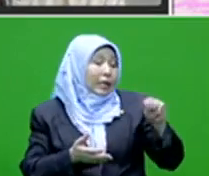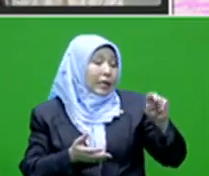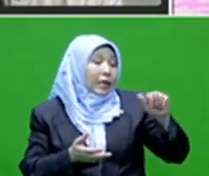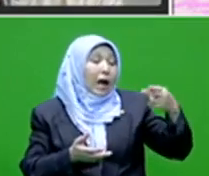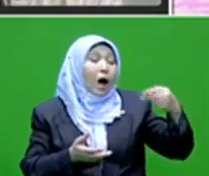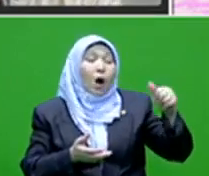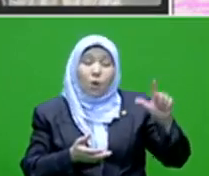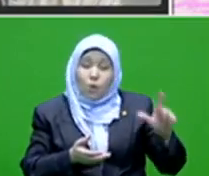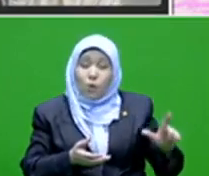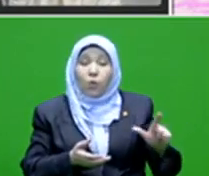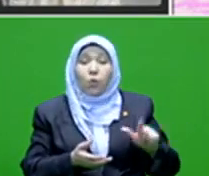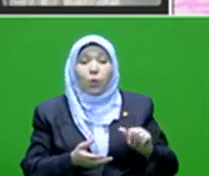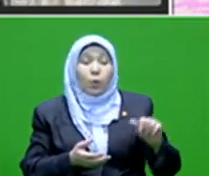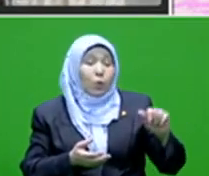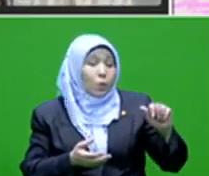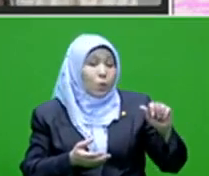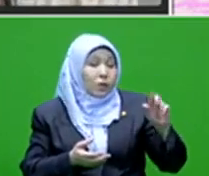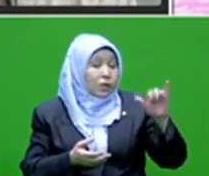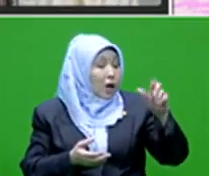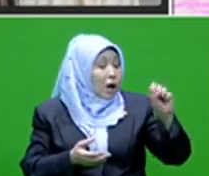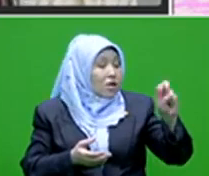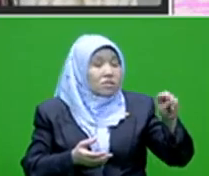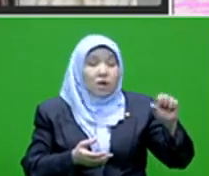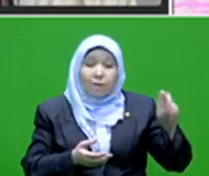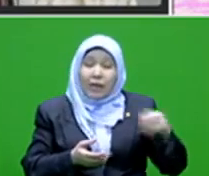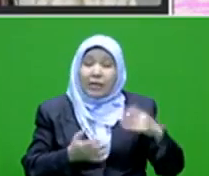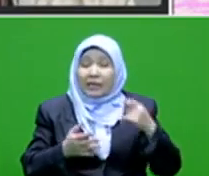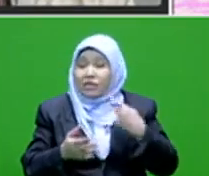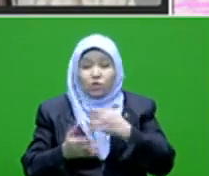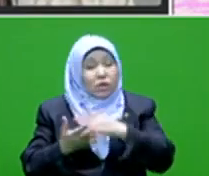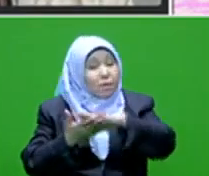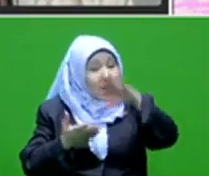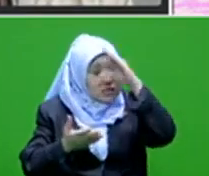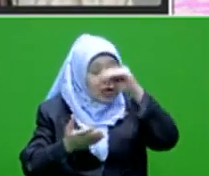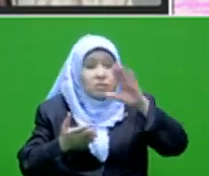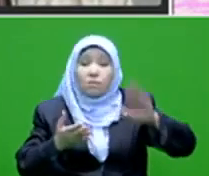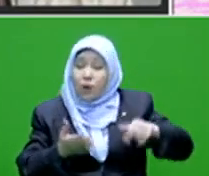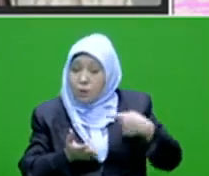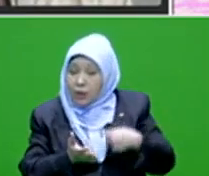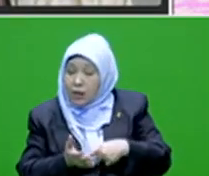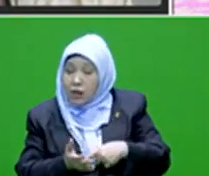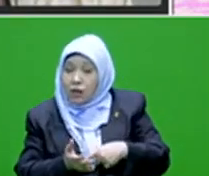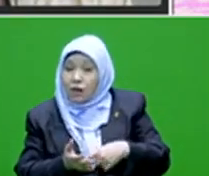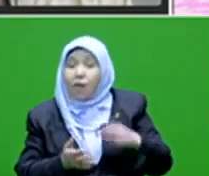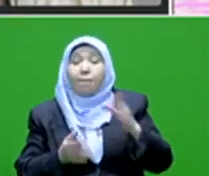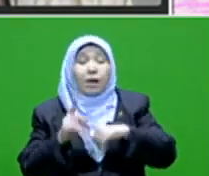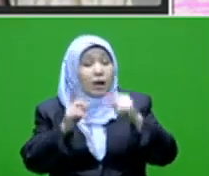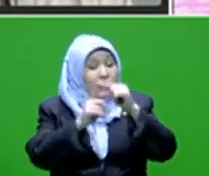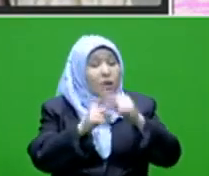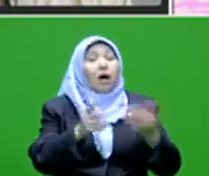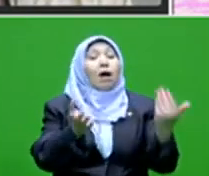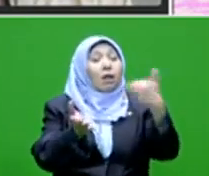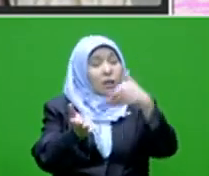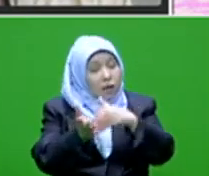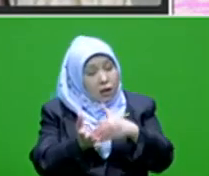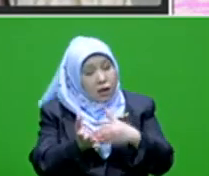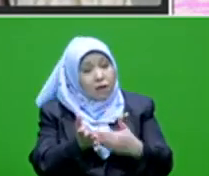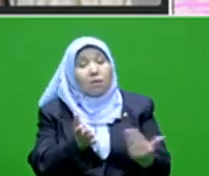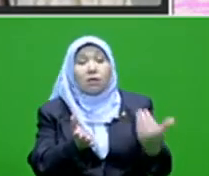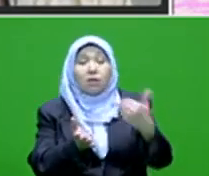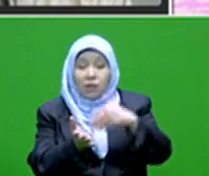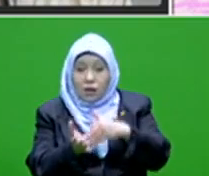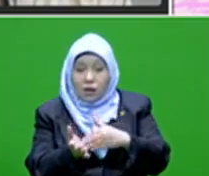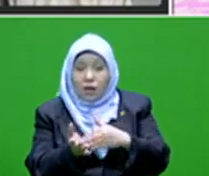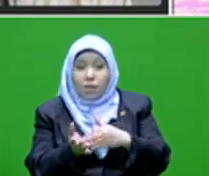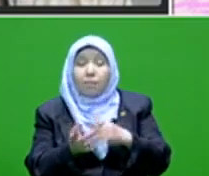mathwai, dalam ayat 23 kita sudah belajar sebelum ini, tapi perkataan ini Ustaz Don, dia akan berulang balik ketika